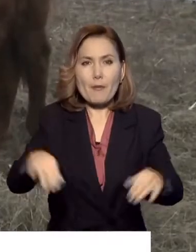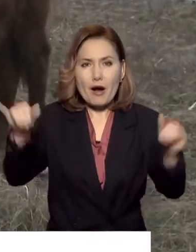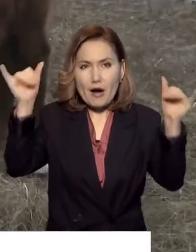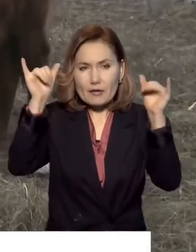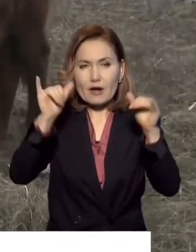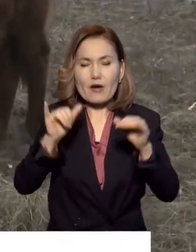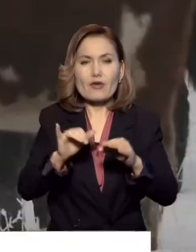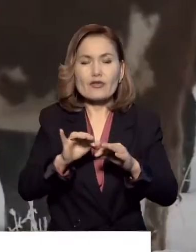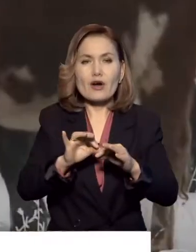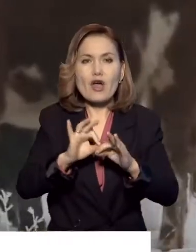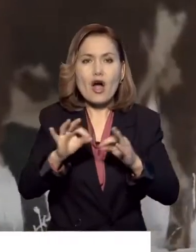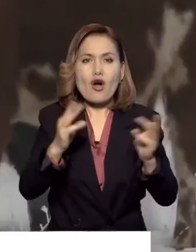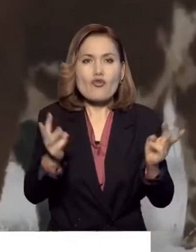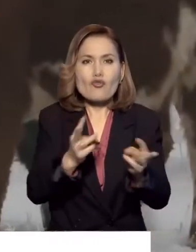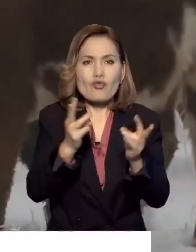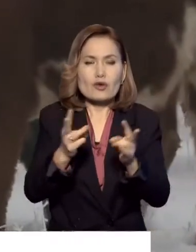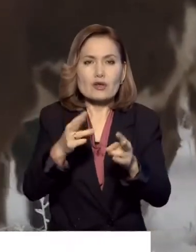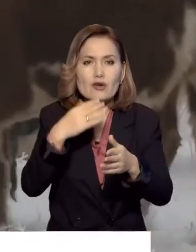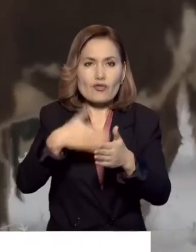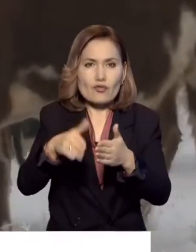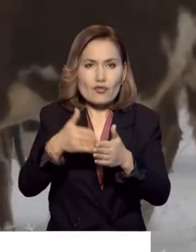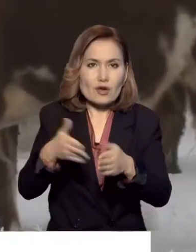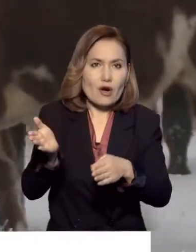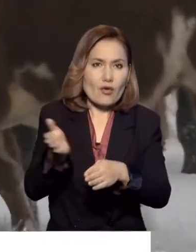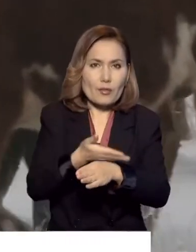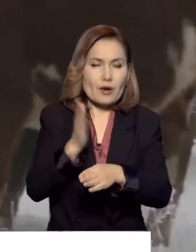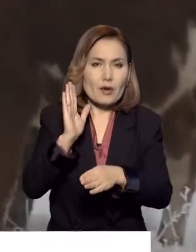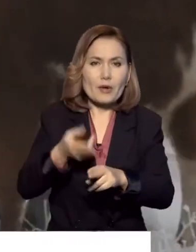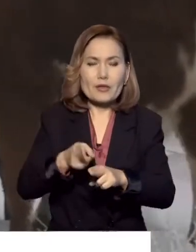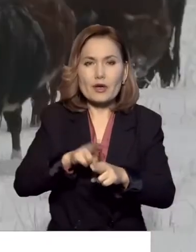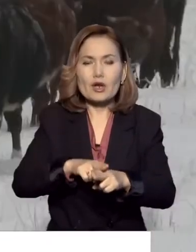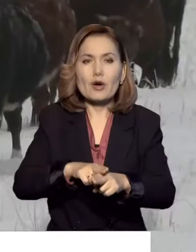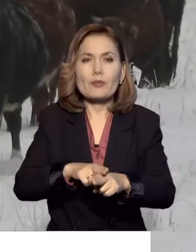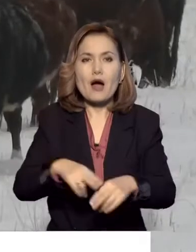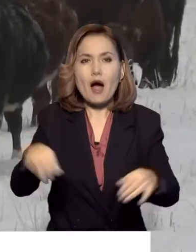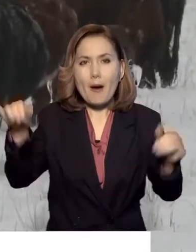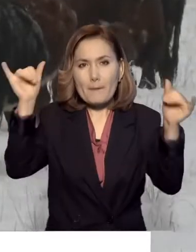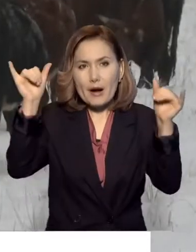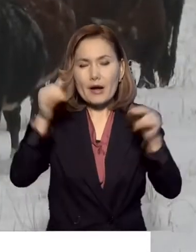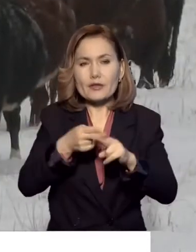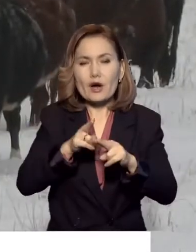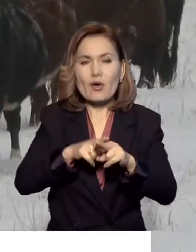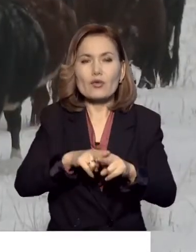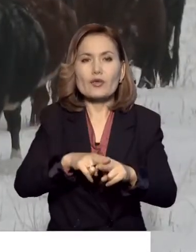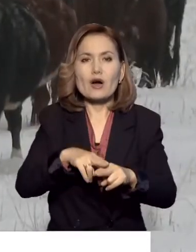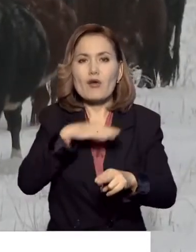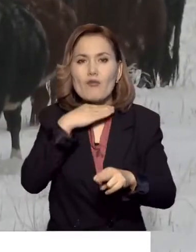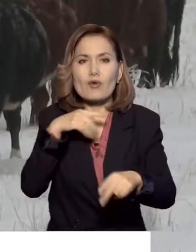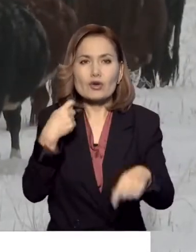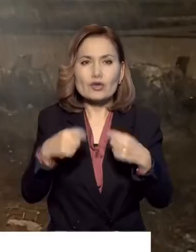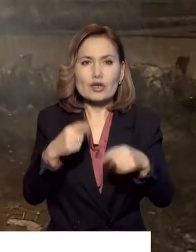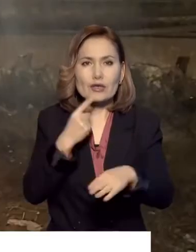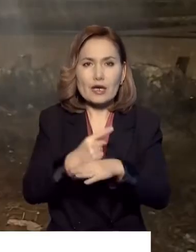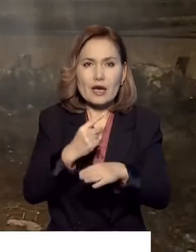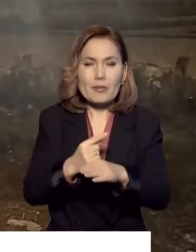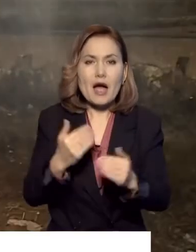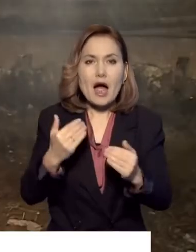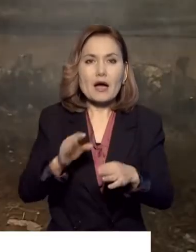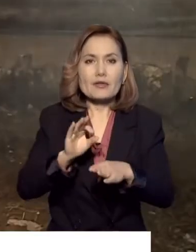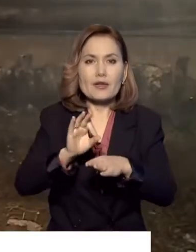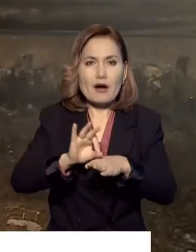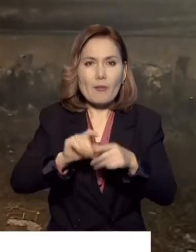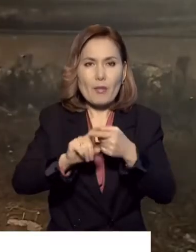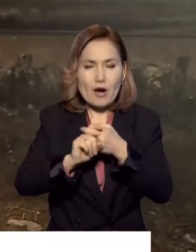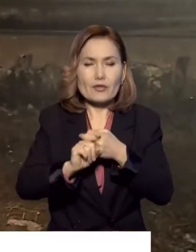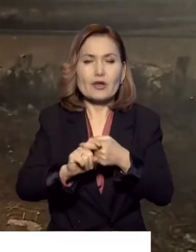мал өртеледі. Шаруа қожалығында карантин жарияланған. Соған орай төрт түлікті мал өнімін қыстаудан шығаруға тыйым салынған. Қазір індет